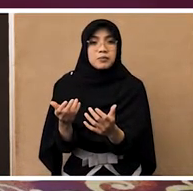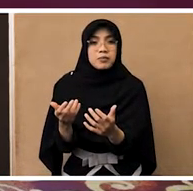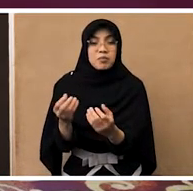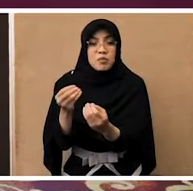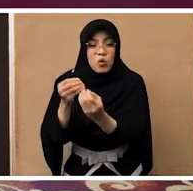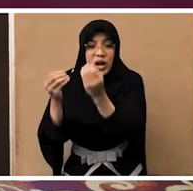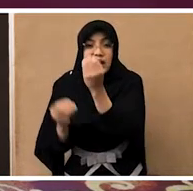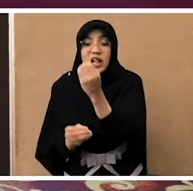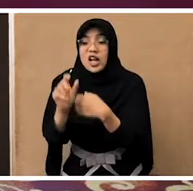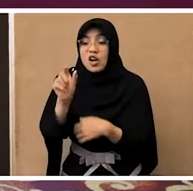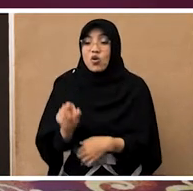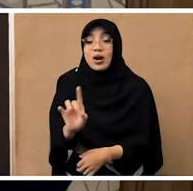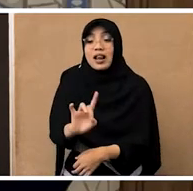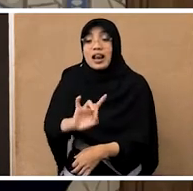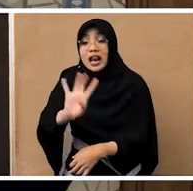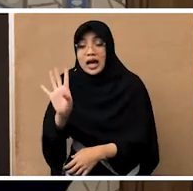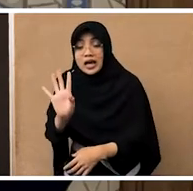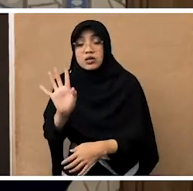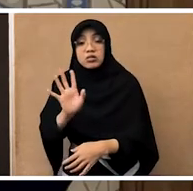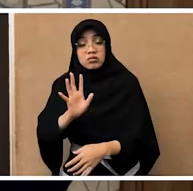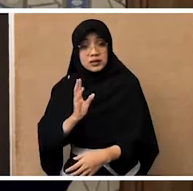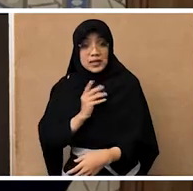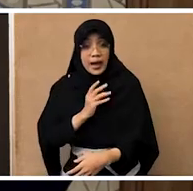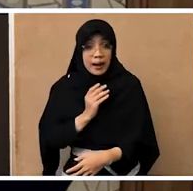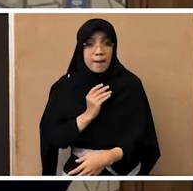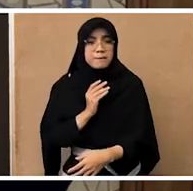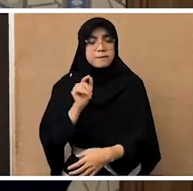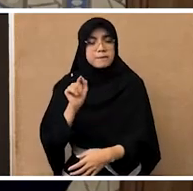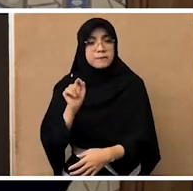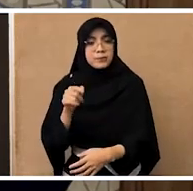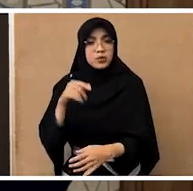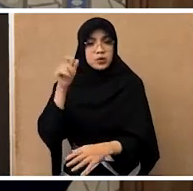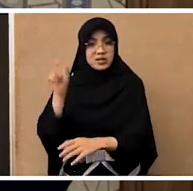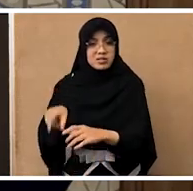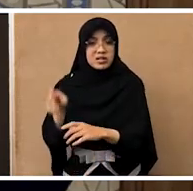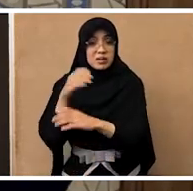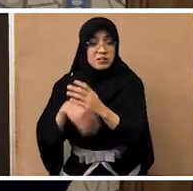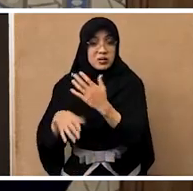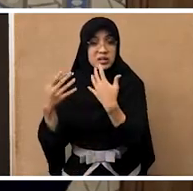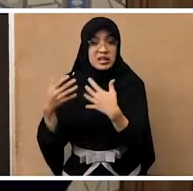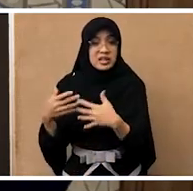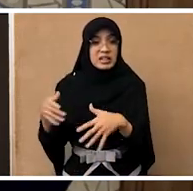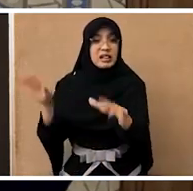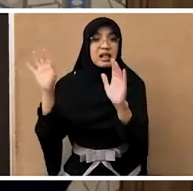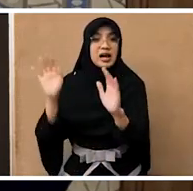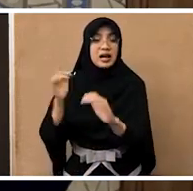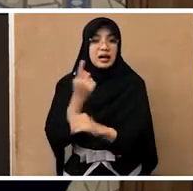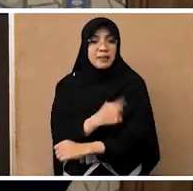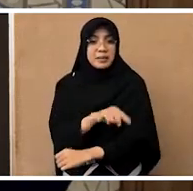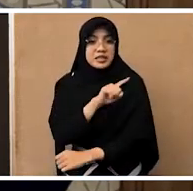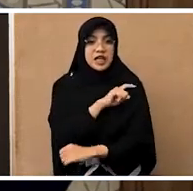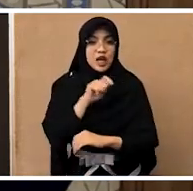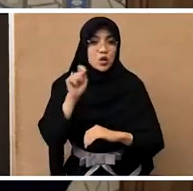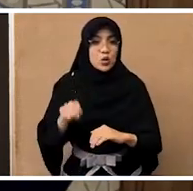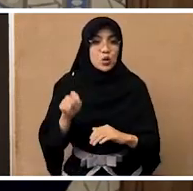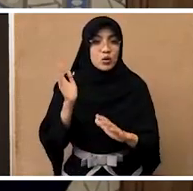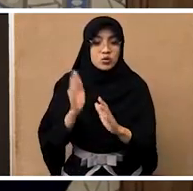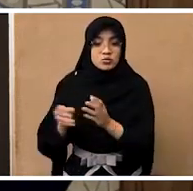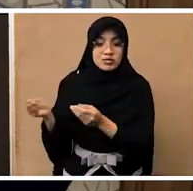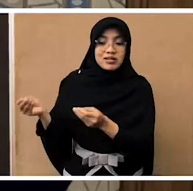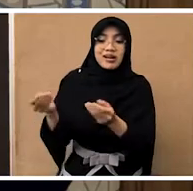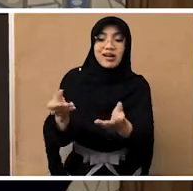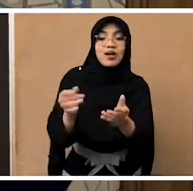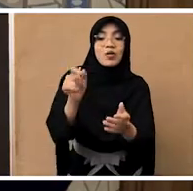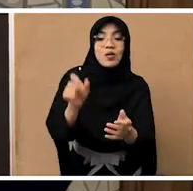mewakilkan kepada orang lain itu apakah dianggap penyandang itu kehilangan kapasitas hukumnya dan kemudian diserahkan